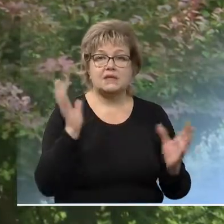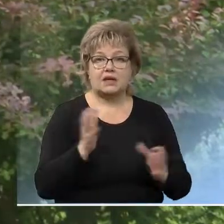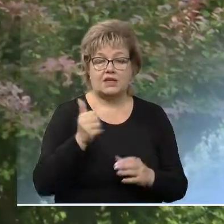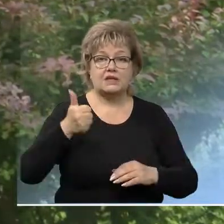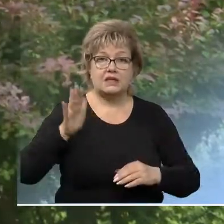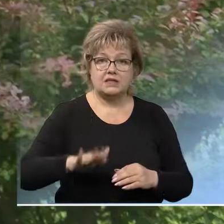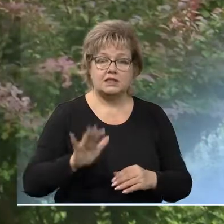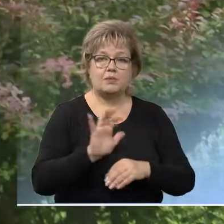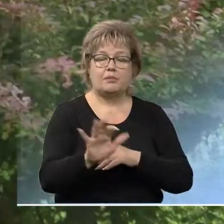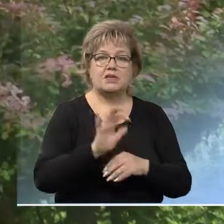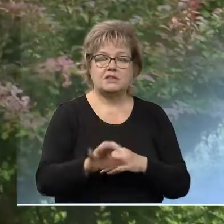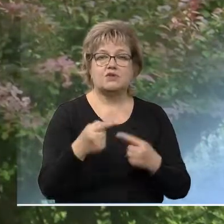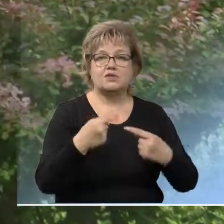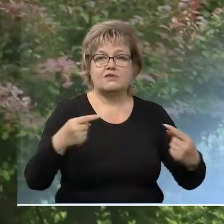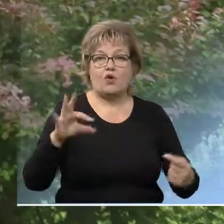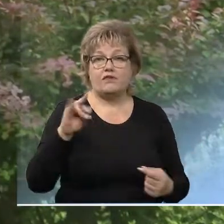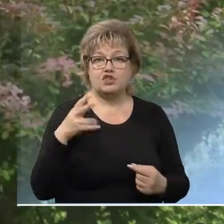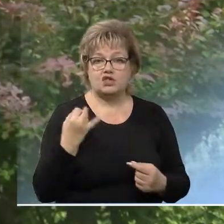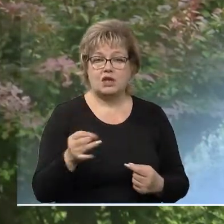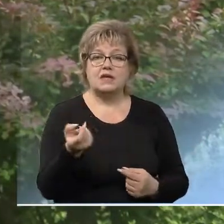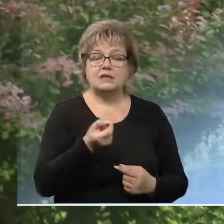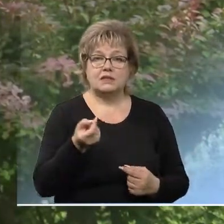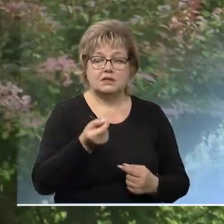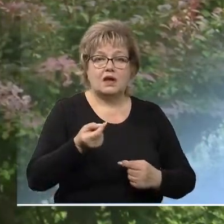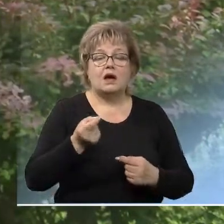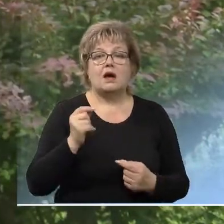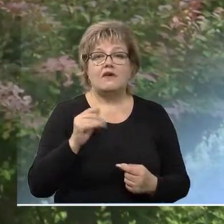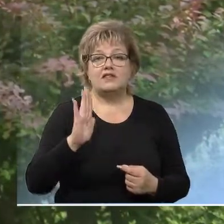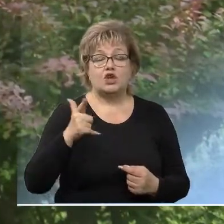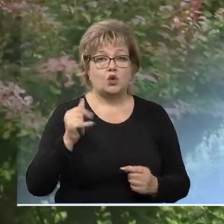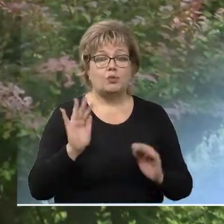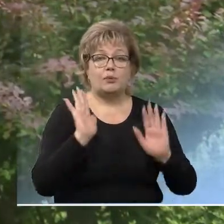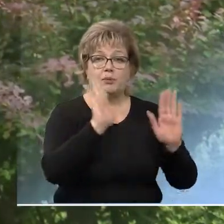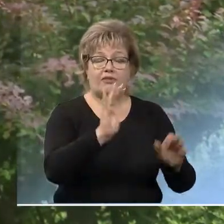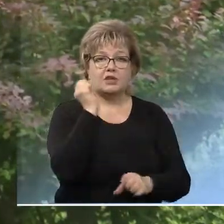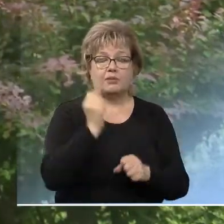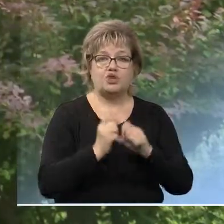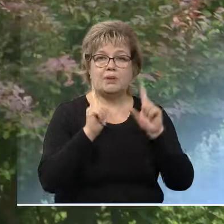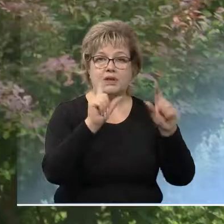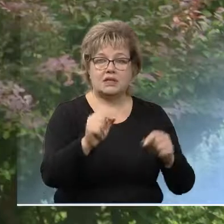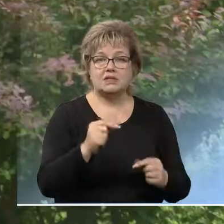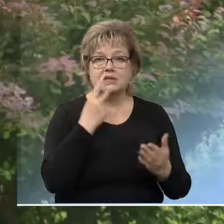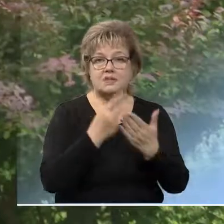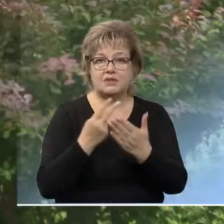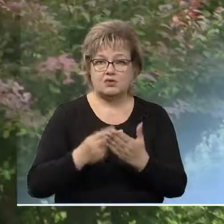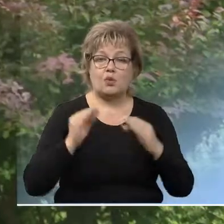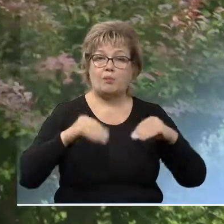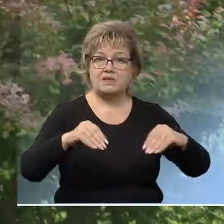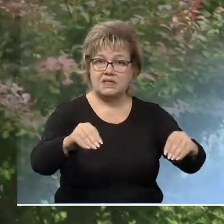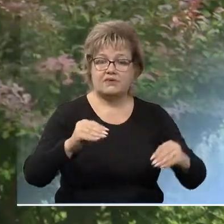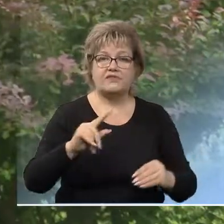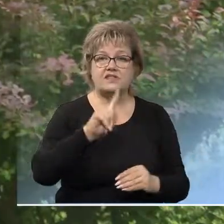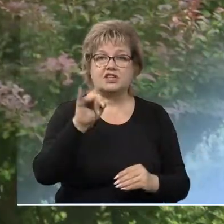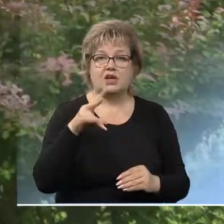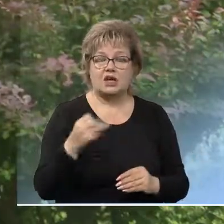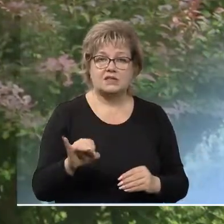лидерство в производстве зерновых, зернобобовых и овощей. Губернатор Василий Голубев побывал с рабочей поездкой на полях демонстрационных